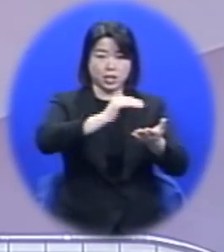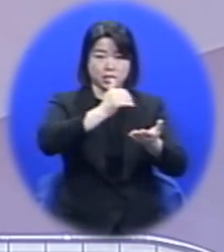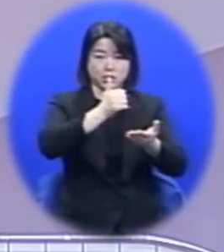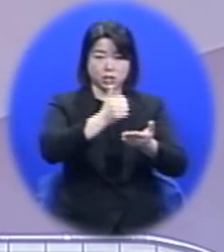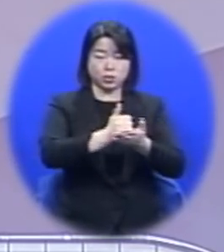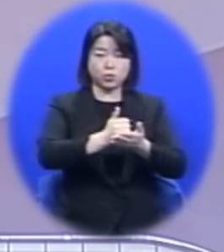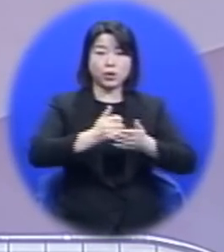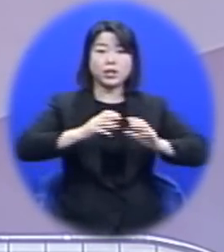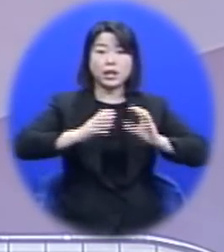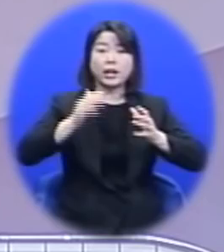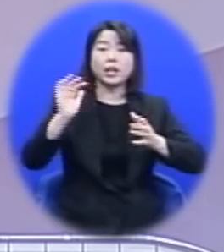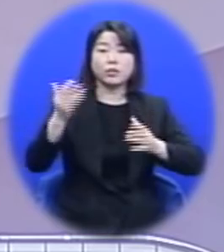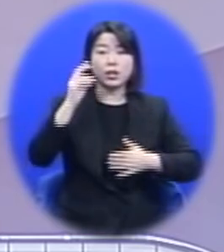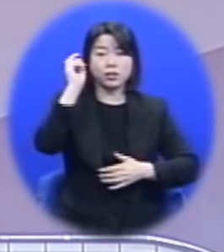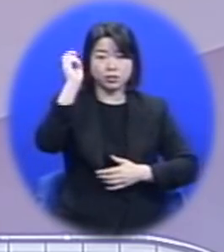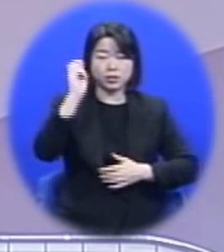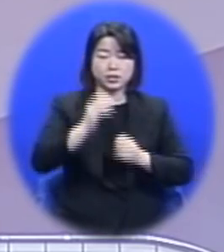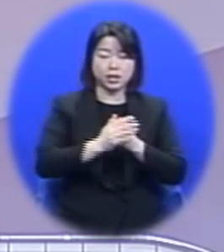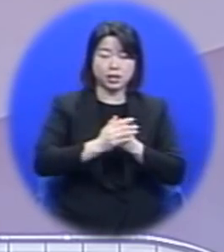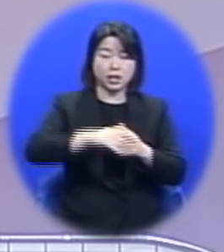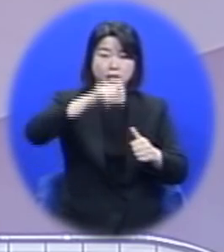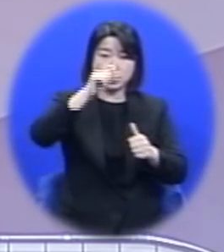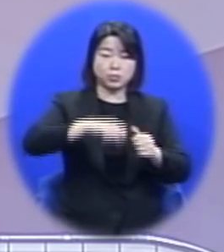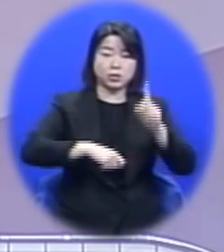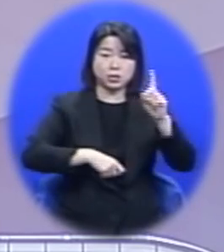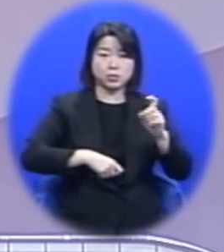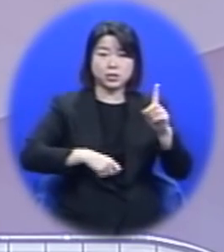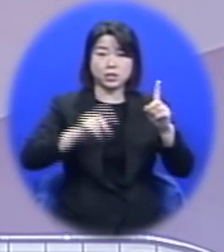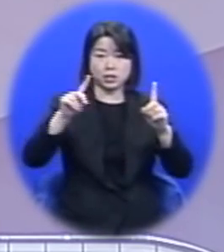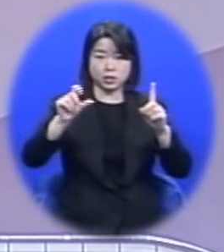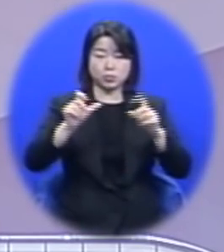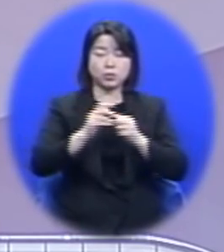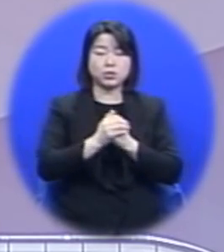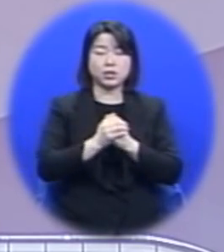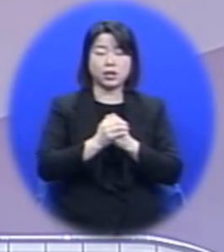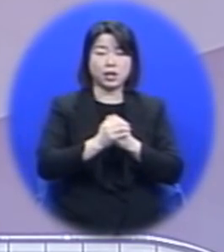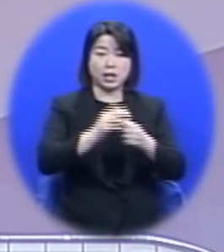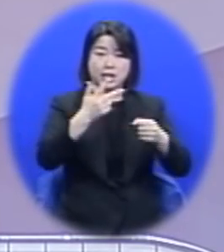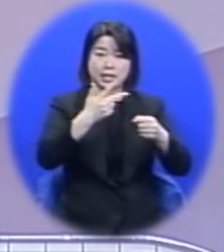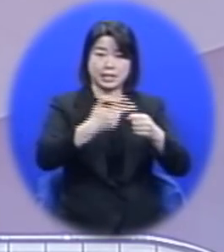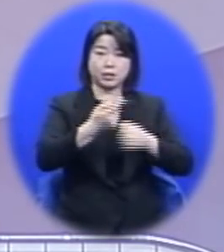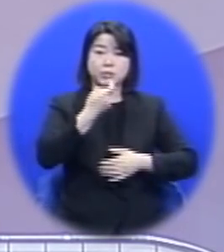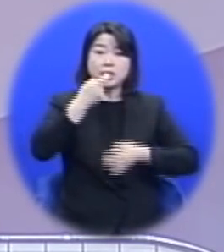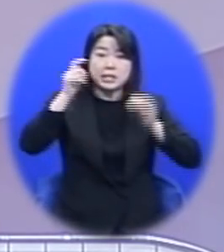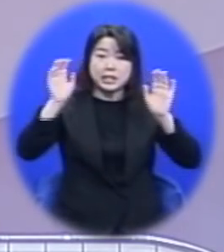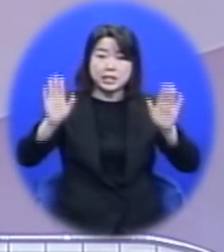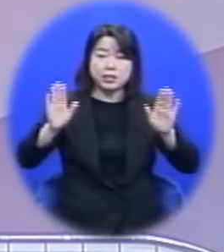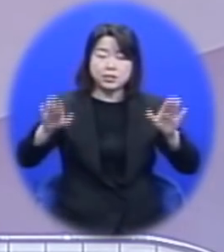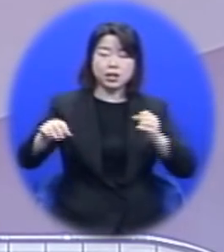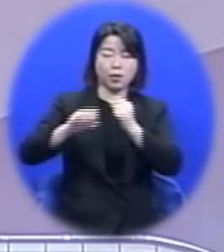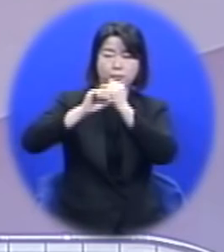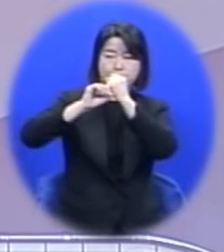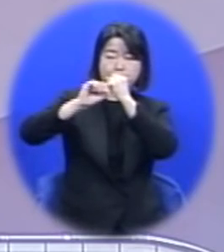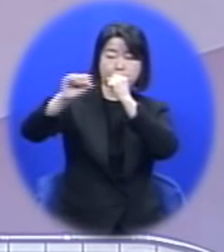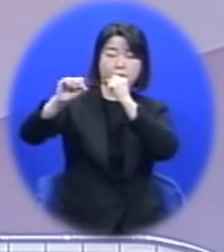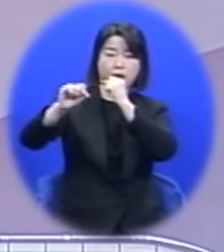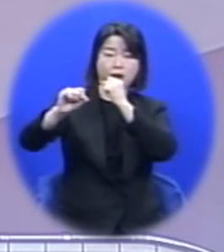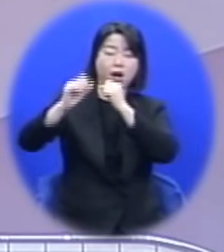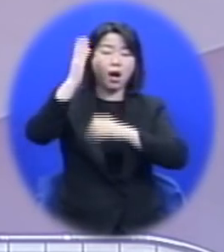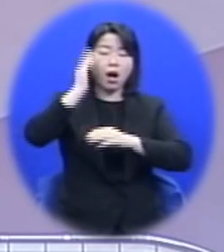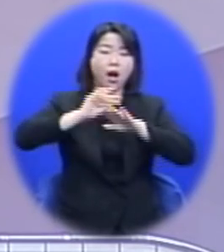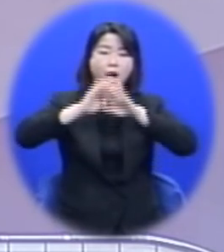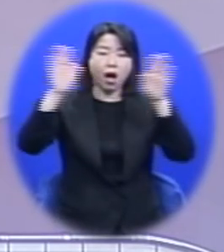될 것이라. 히브리서 11장 15절에 일곱째 천사가 나팔을 불매 하늘에서